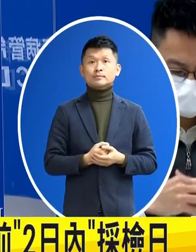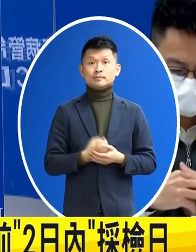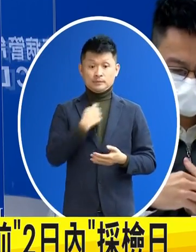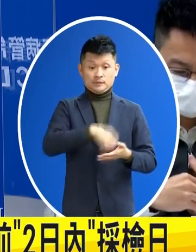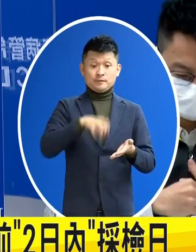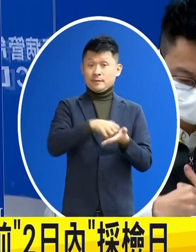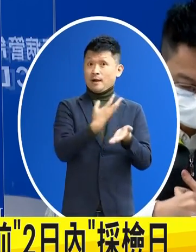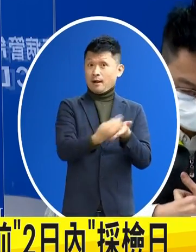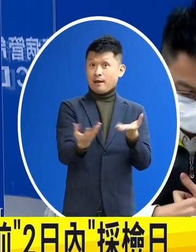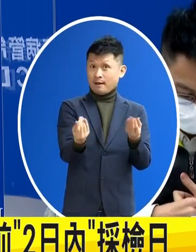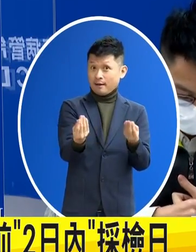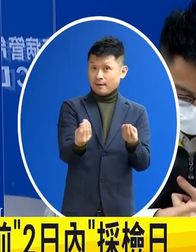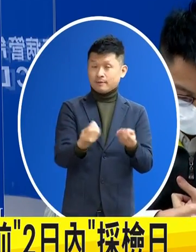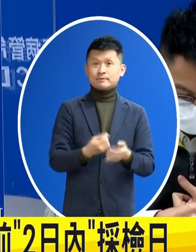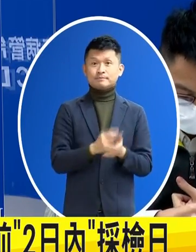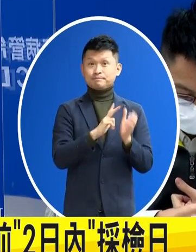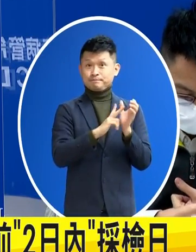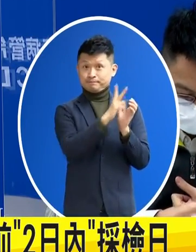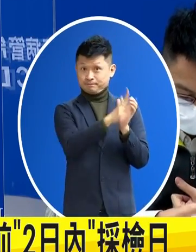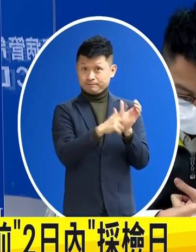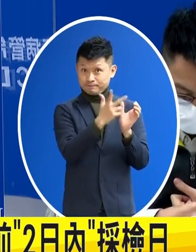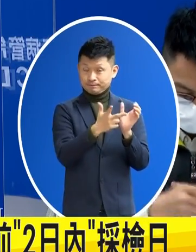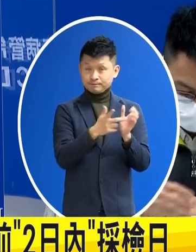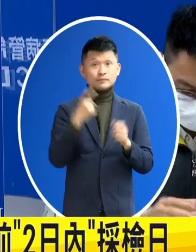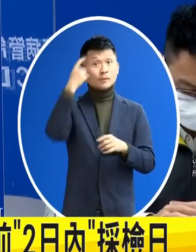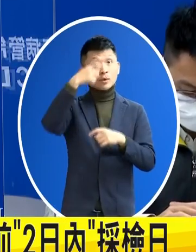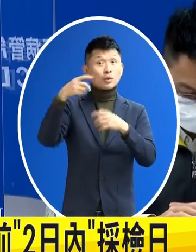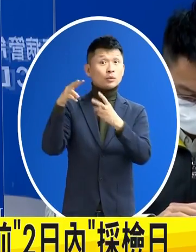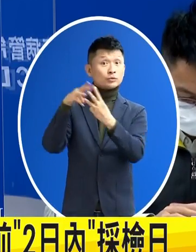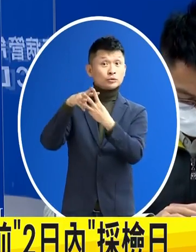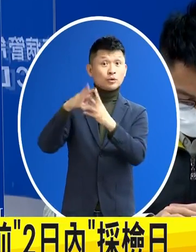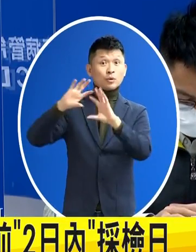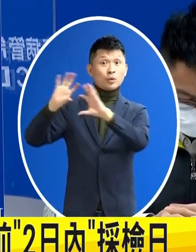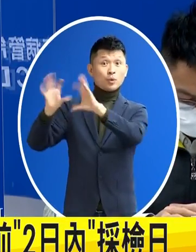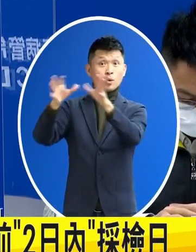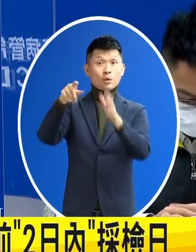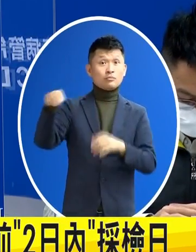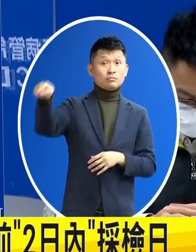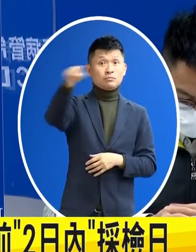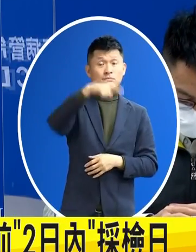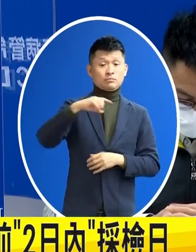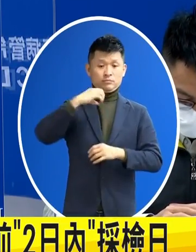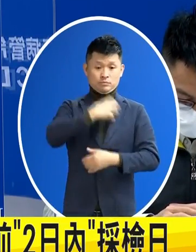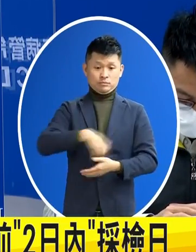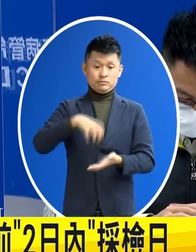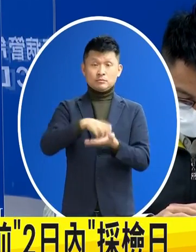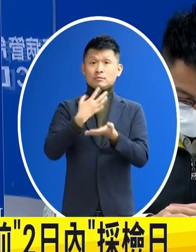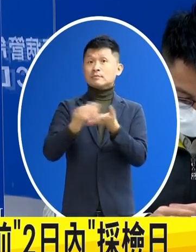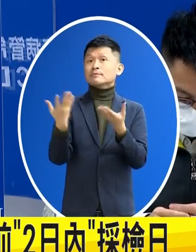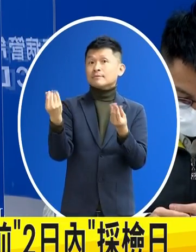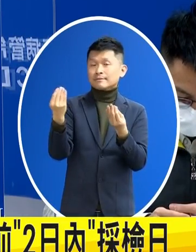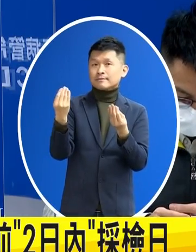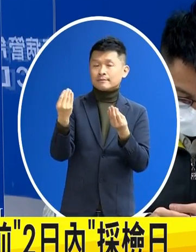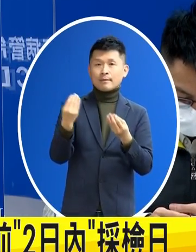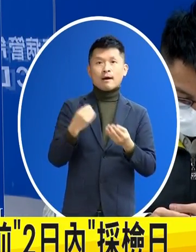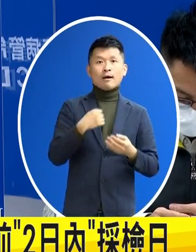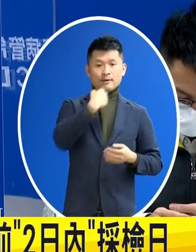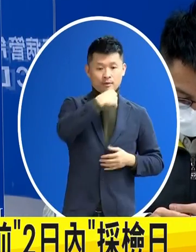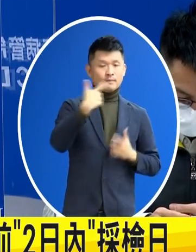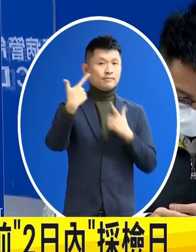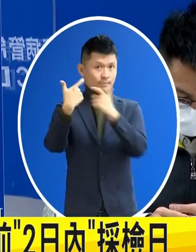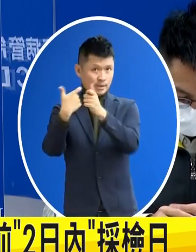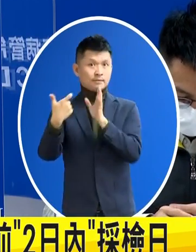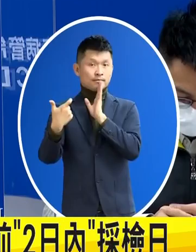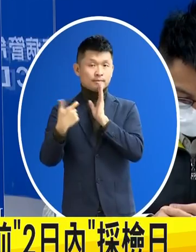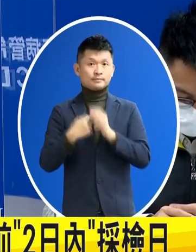没有身份证号码。为什么没有身份证号码？大家知道欧洲有些国家就是没有身份证号码，所以我们是配合这个制度来做的。那主